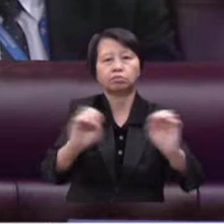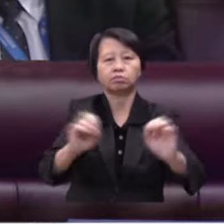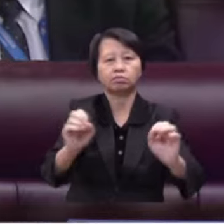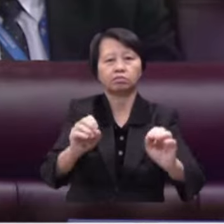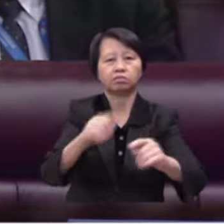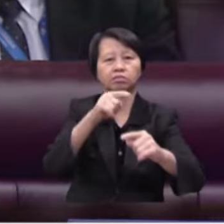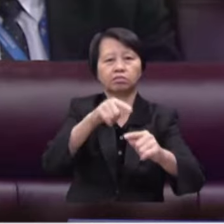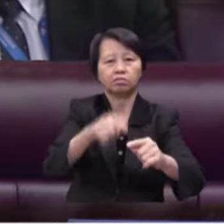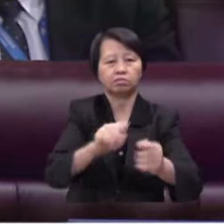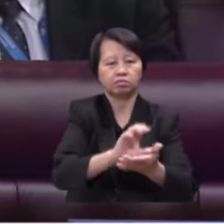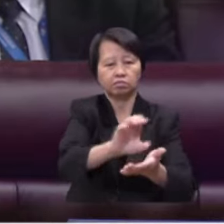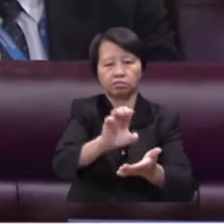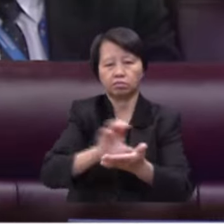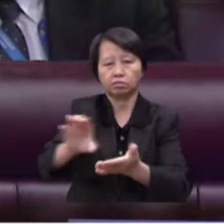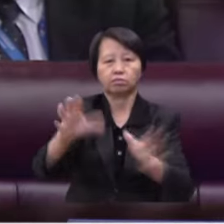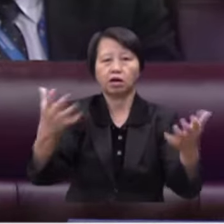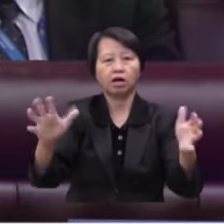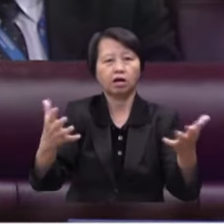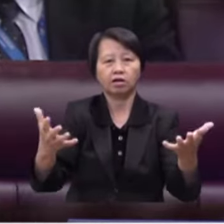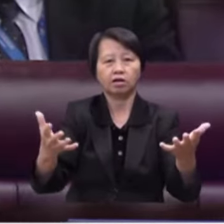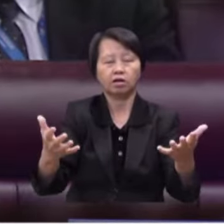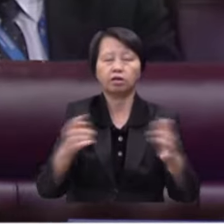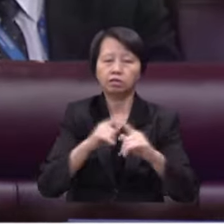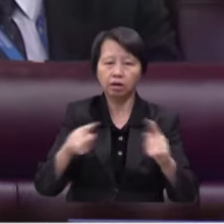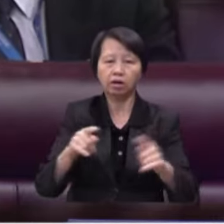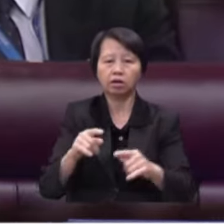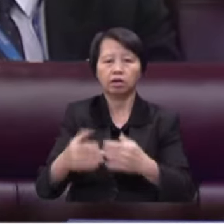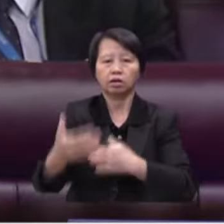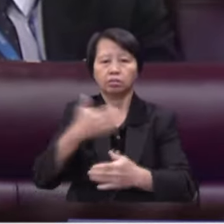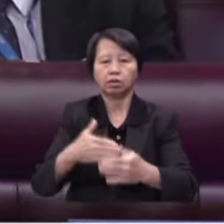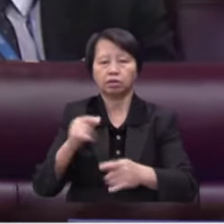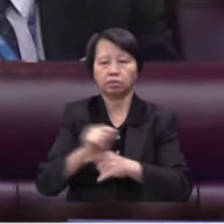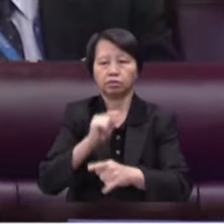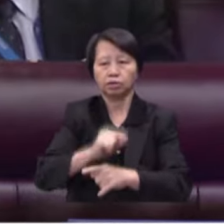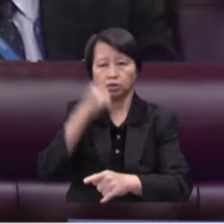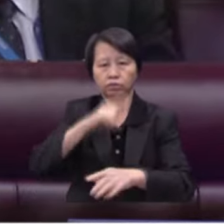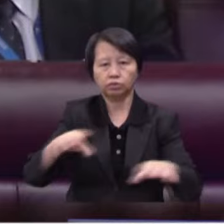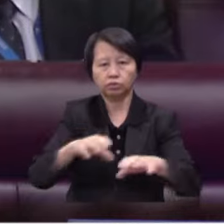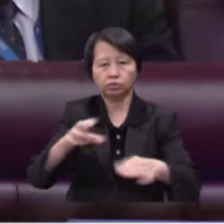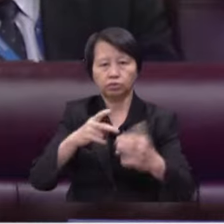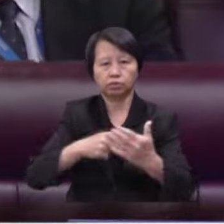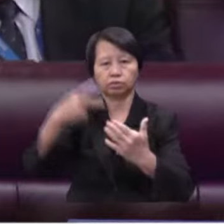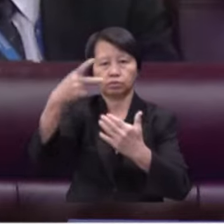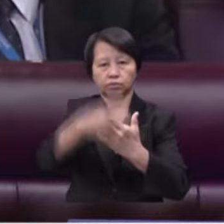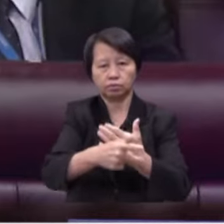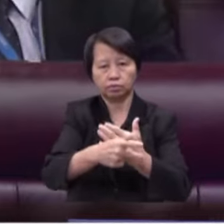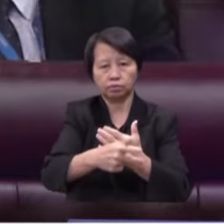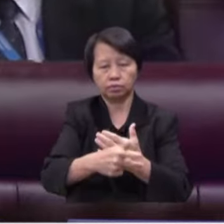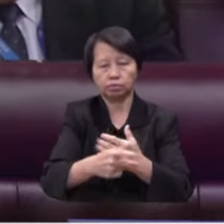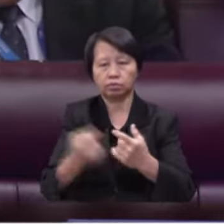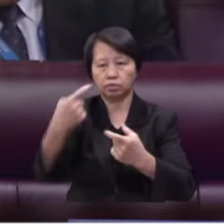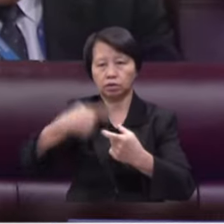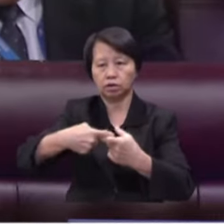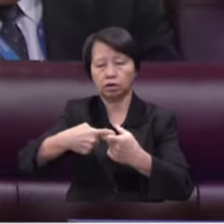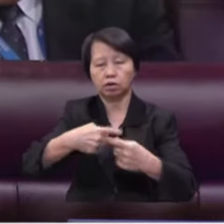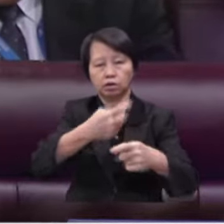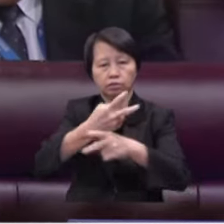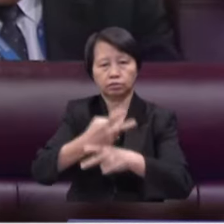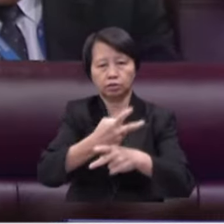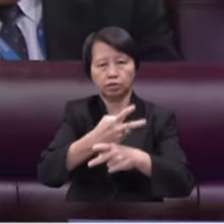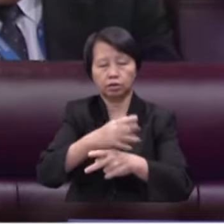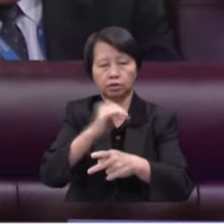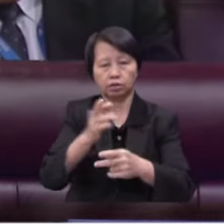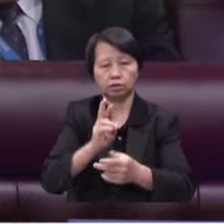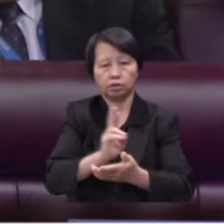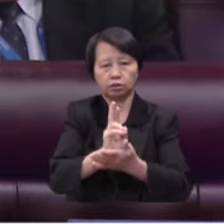mana-mana golongan sebaliknya ia digunakan bagi pelaksanaan program yang berkaitan pemeliharaan dan